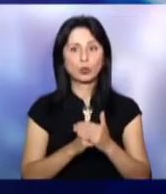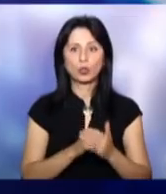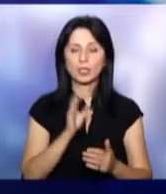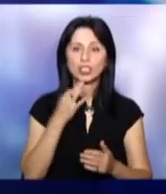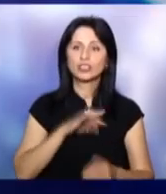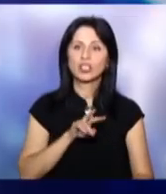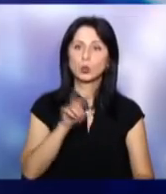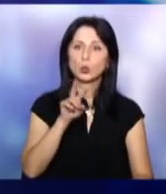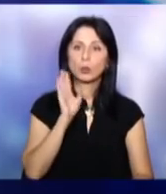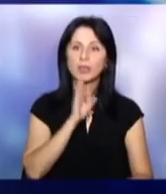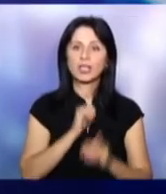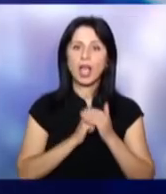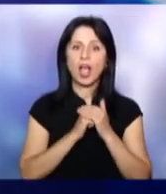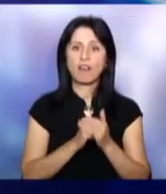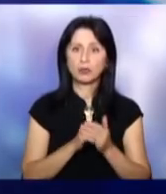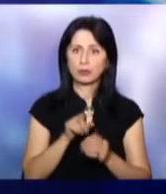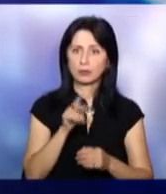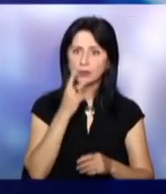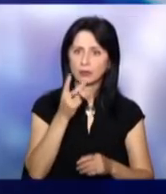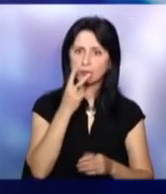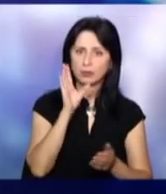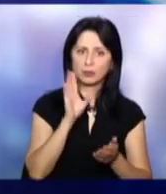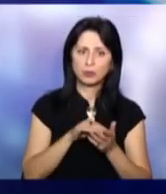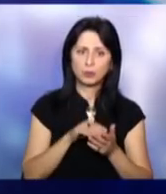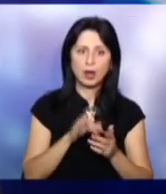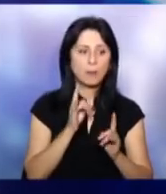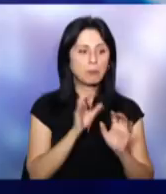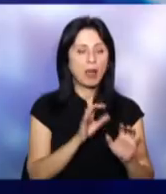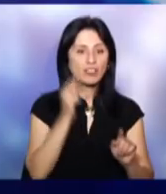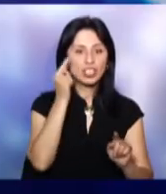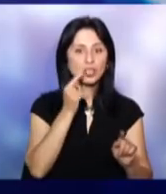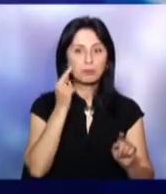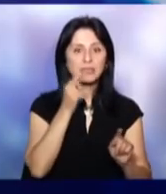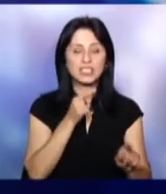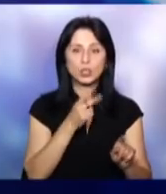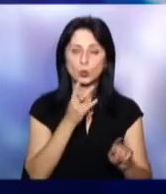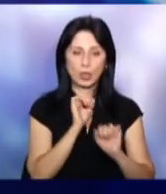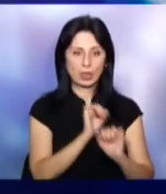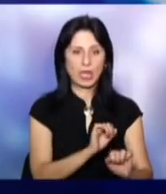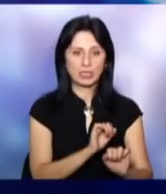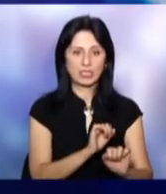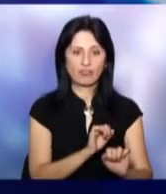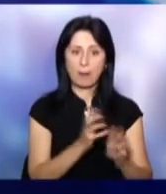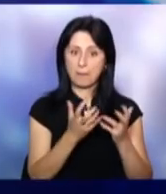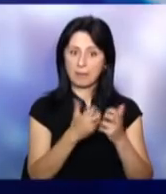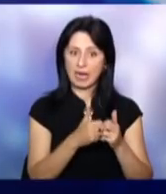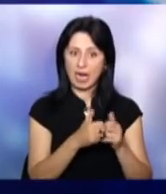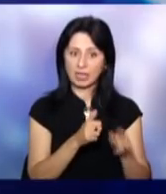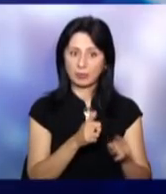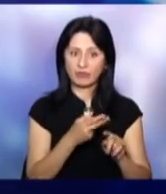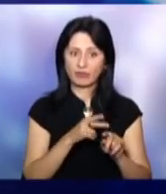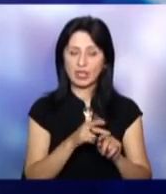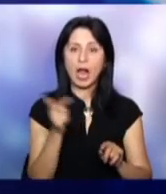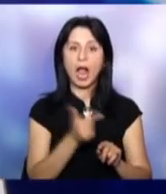ფიგურა, ერთ-ერთი და რომელიც უნდა უზრუნველყოფდეს ბავშვის ფსიქიკური დაცვის მექანიზმს, სისტემას, ის